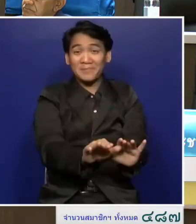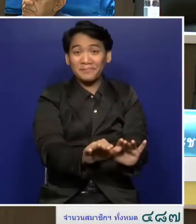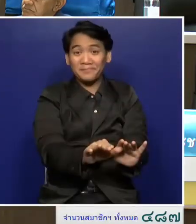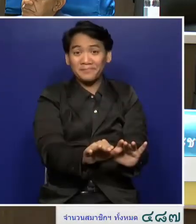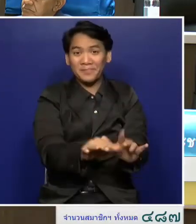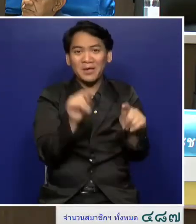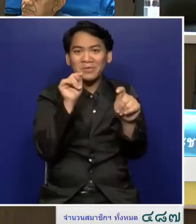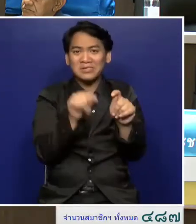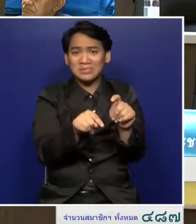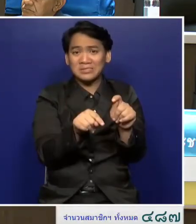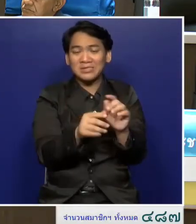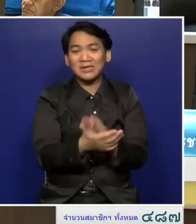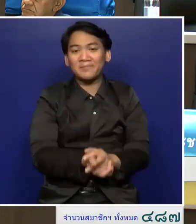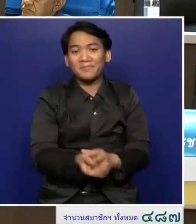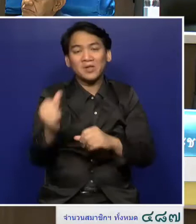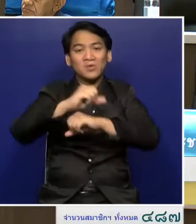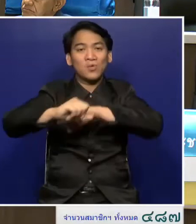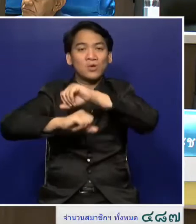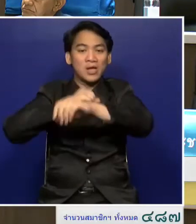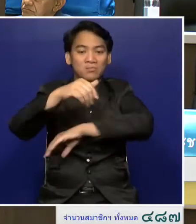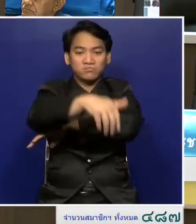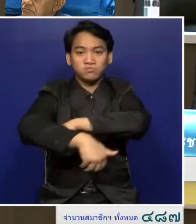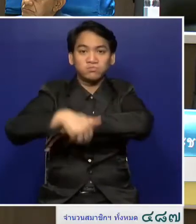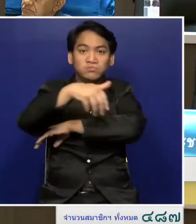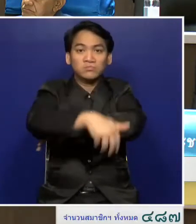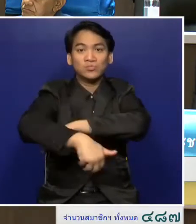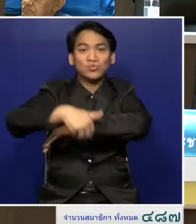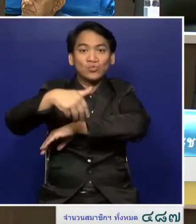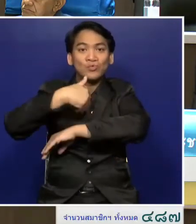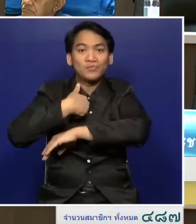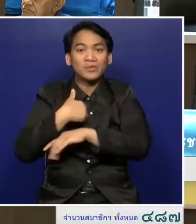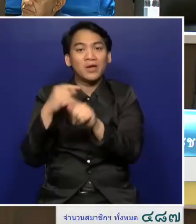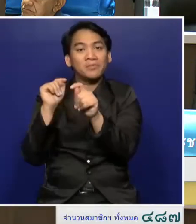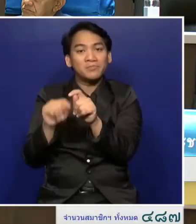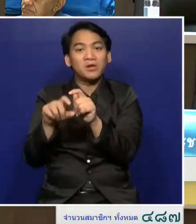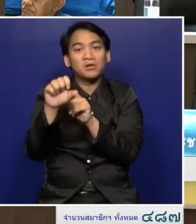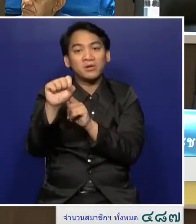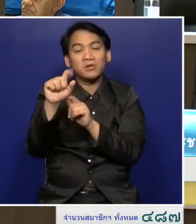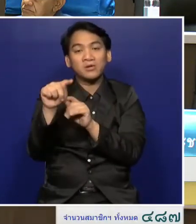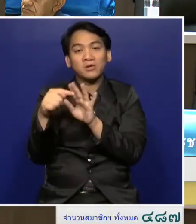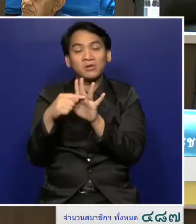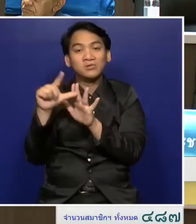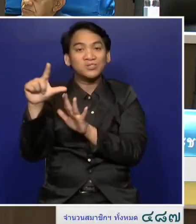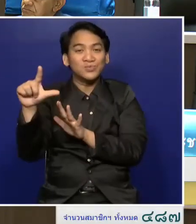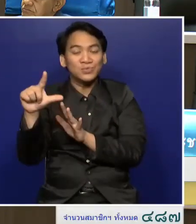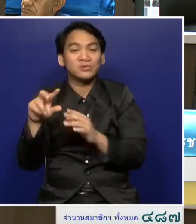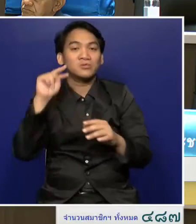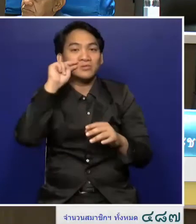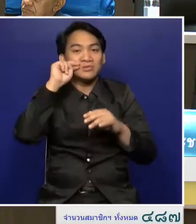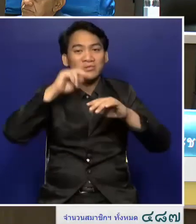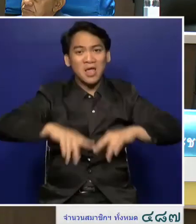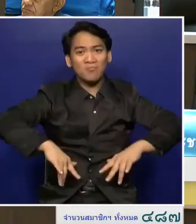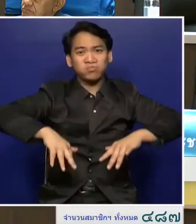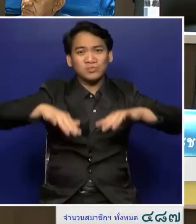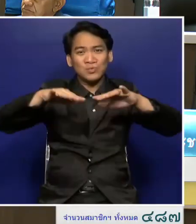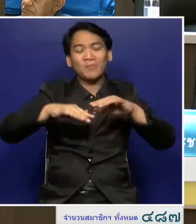กกรวงและโครงการกุตรลอกแก้มลิ่งต่บบบ้านควรอำเภอเมืองจะวัดสตูนเพื่อแก้ปัญหาน้ำถ่วมและไม่มน้ำใช